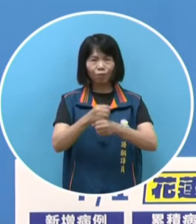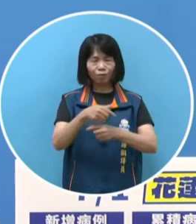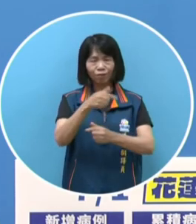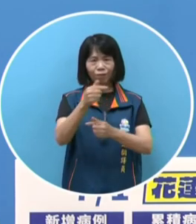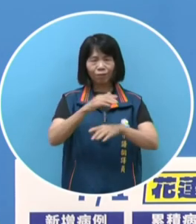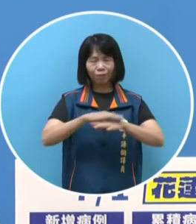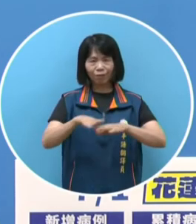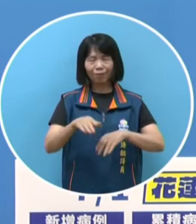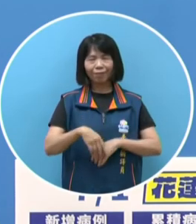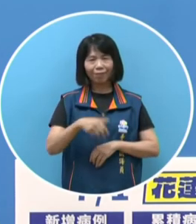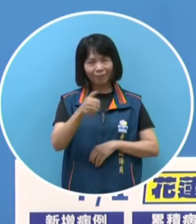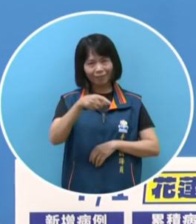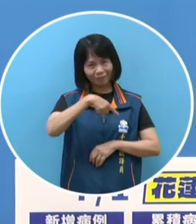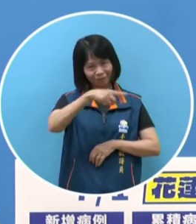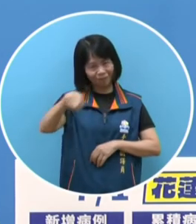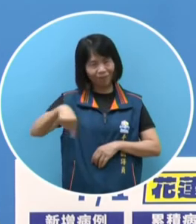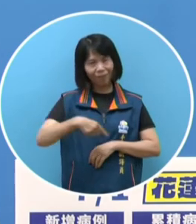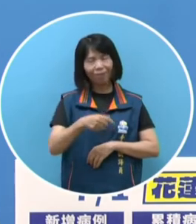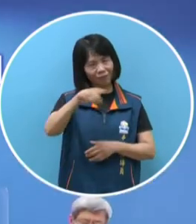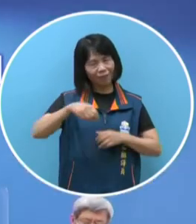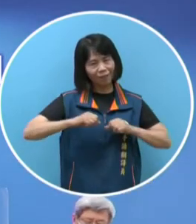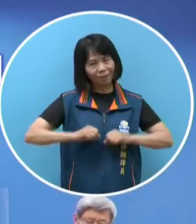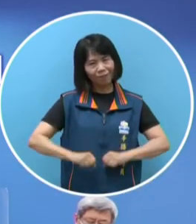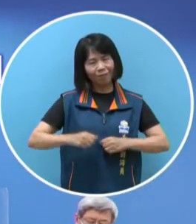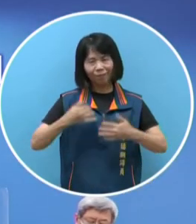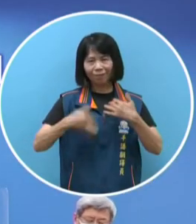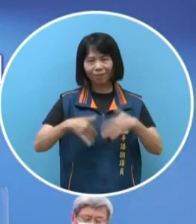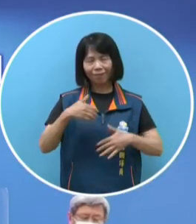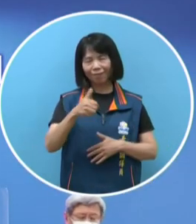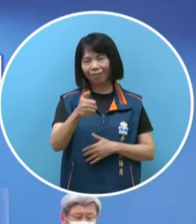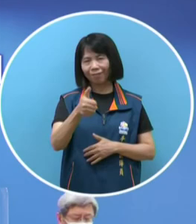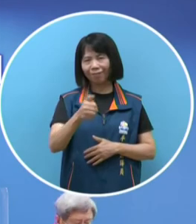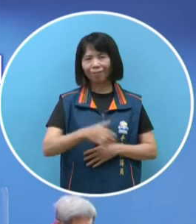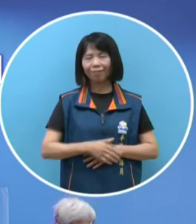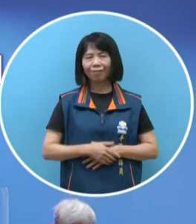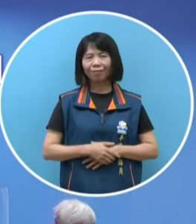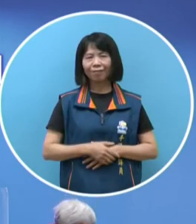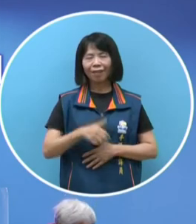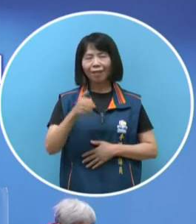家的包容，再一次感谢大家。 记者林杰，花莲市采访报道。